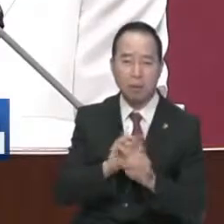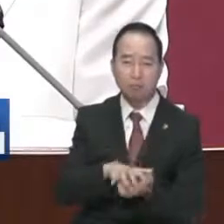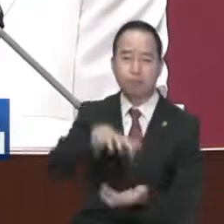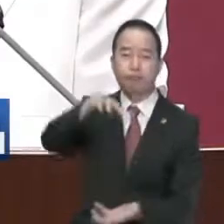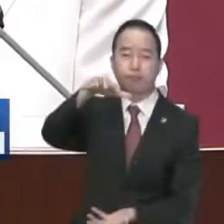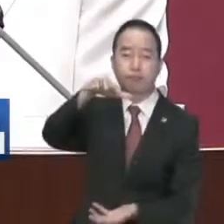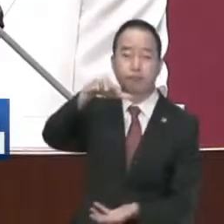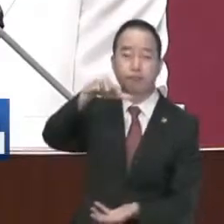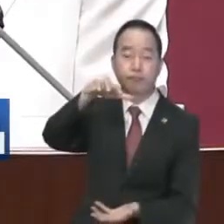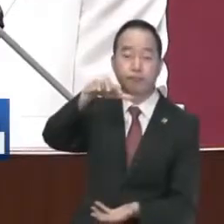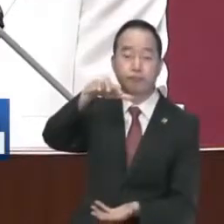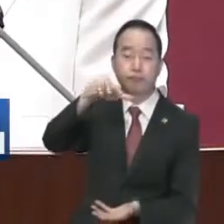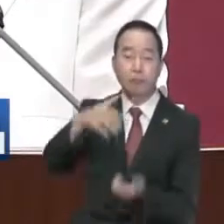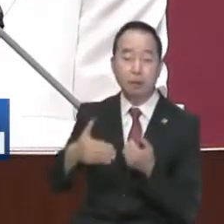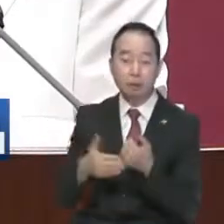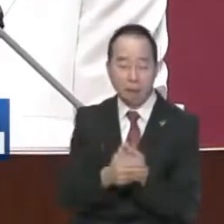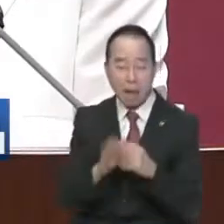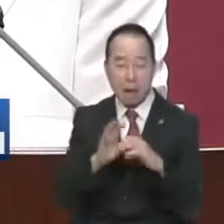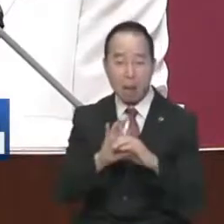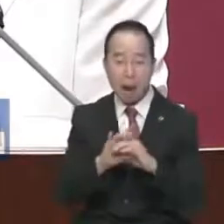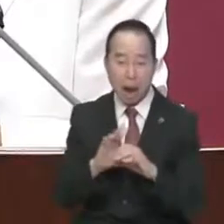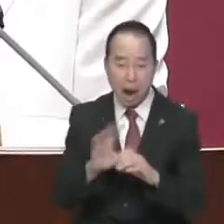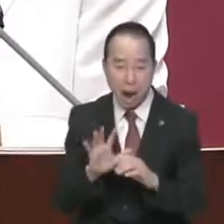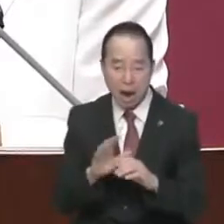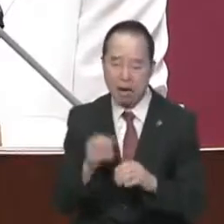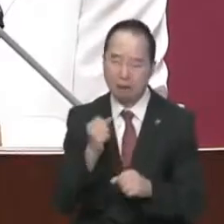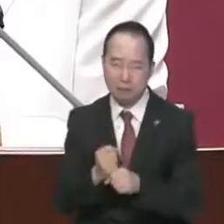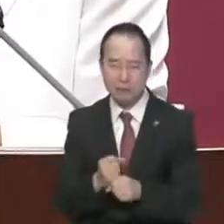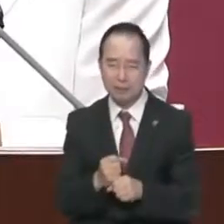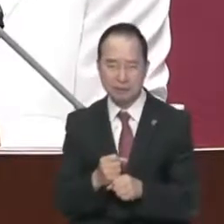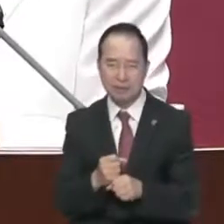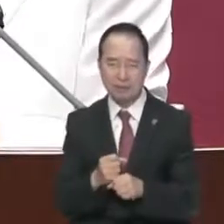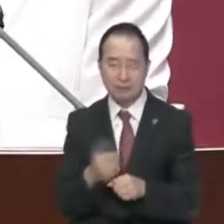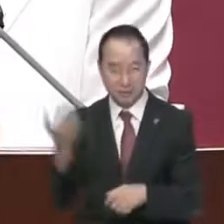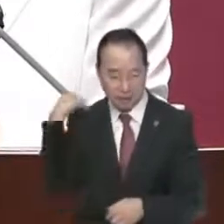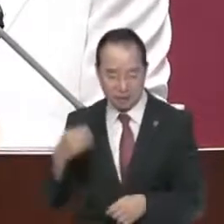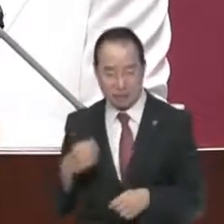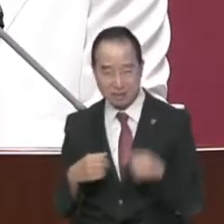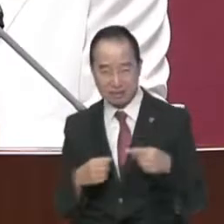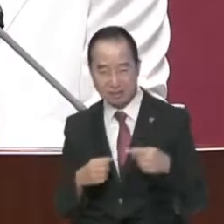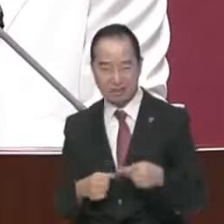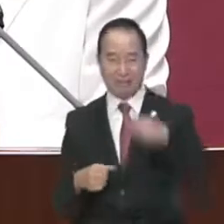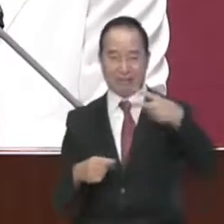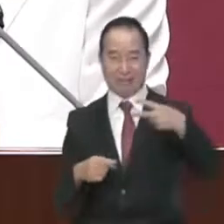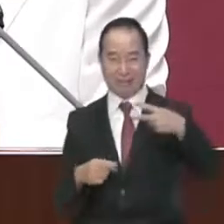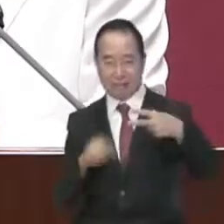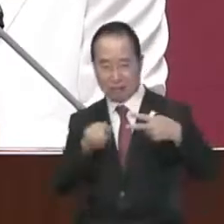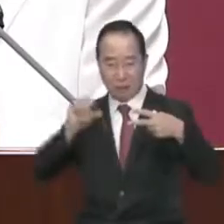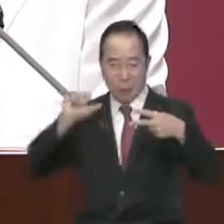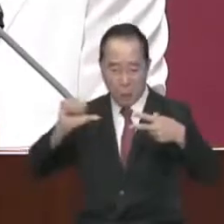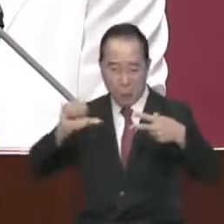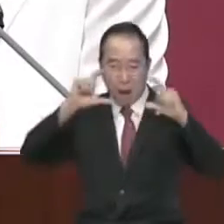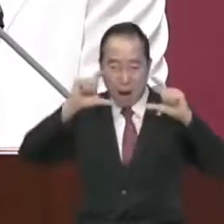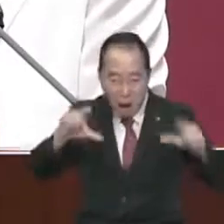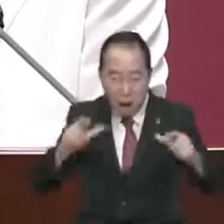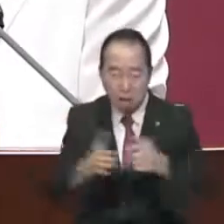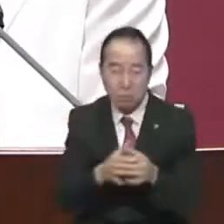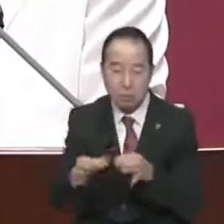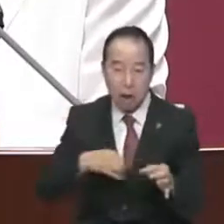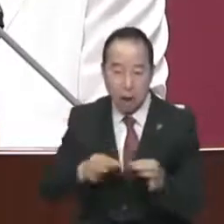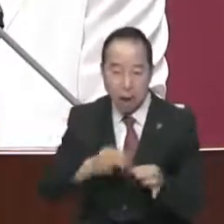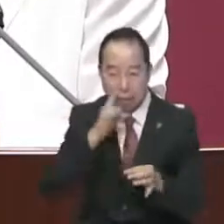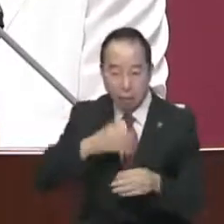그래가지고 방역 기준을 높였잖아요. 그러므로 해서 자영업자들이 문을 닫아야 됐지 않습니까? 그러니까 거기에